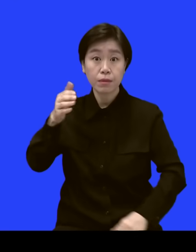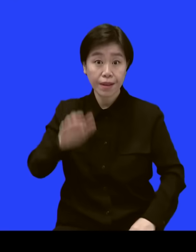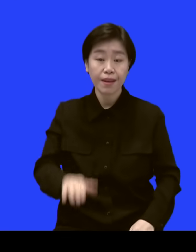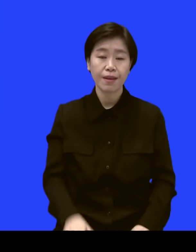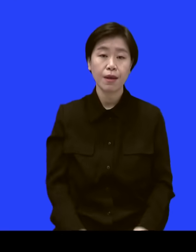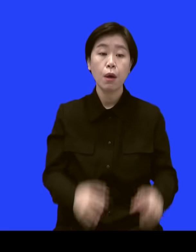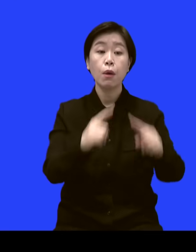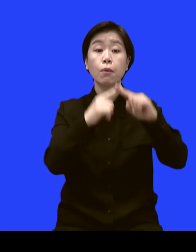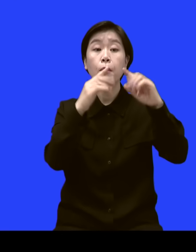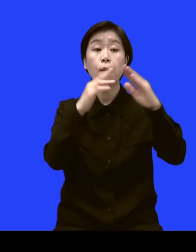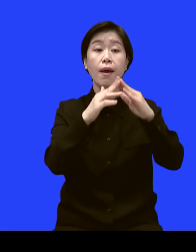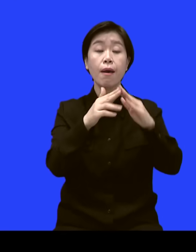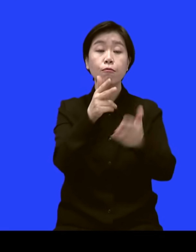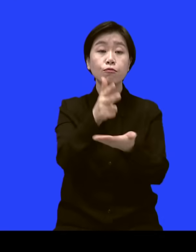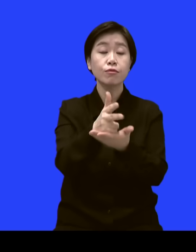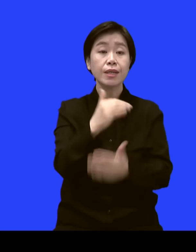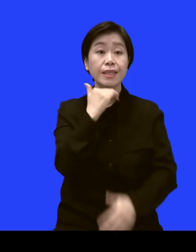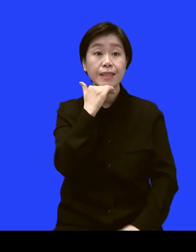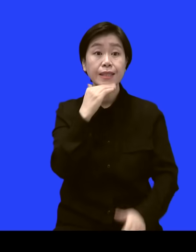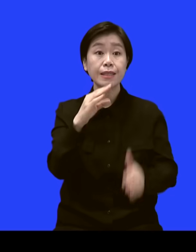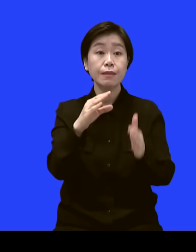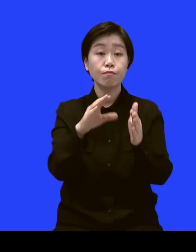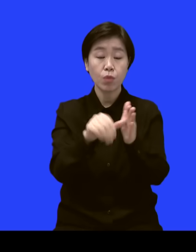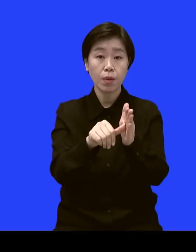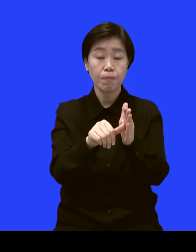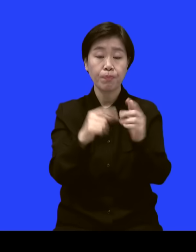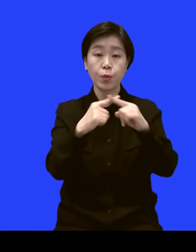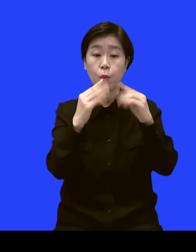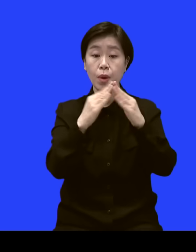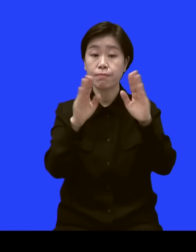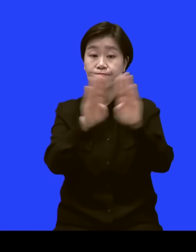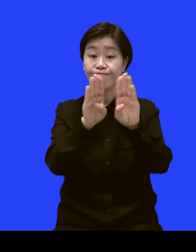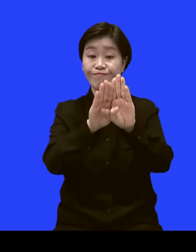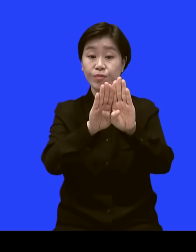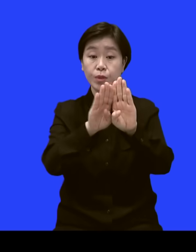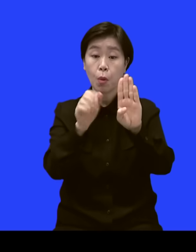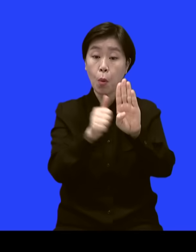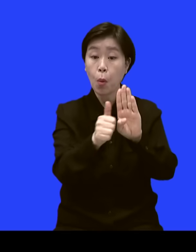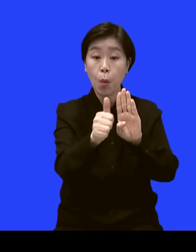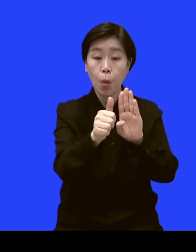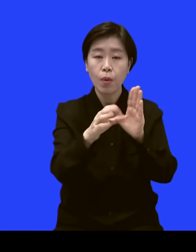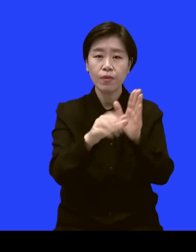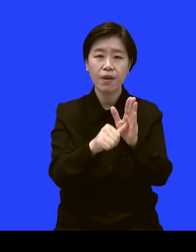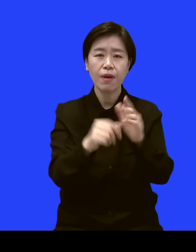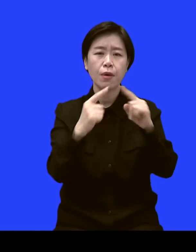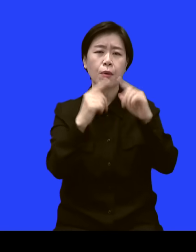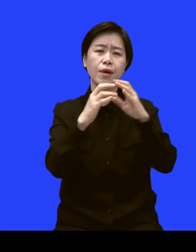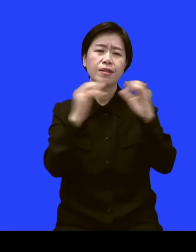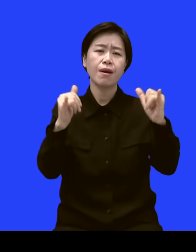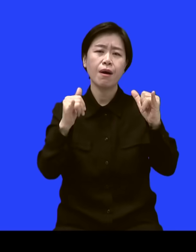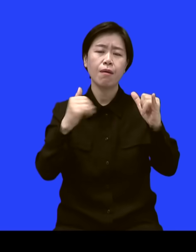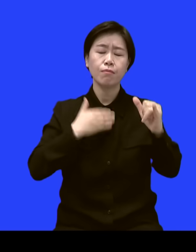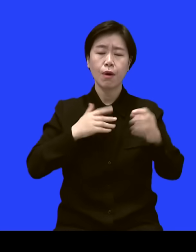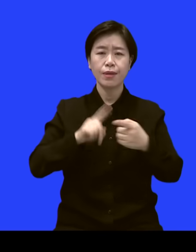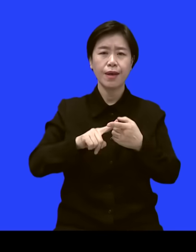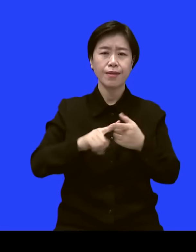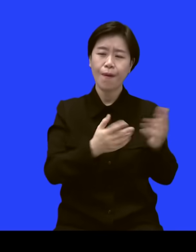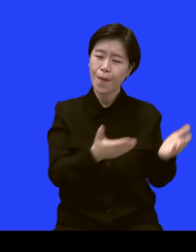잘 오셨어요. 막 이렇게 얘기를 하시는 거예요. 너무 잘 오셨어요. 얘기를 하시는데. 되게 부담스러워. 나 여기 잘